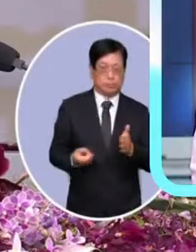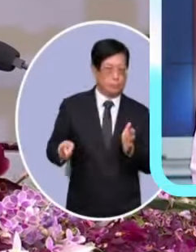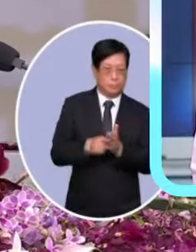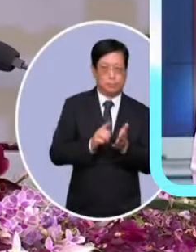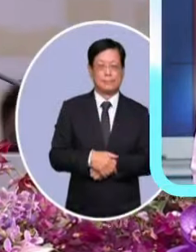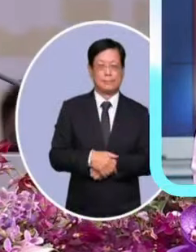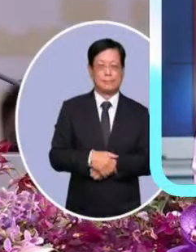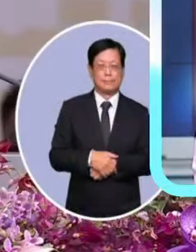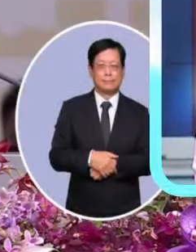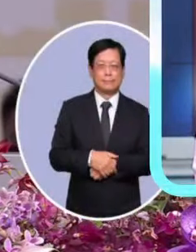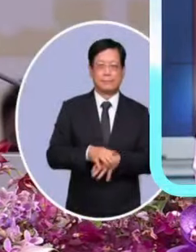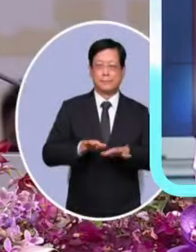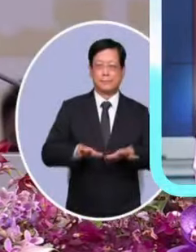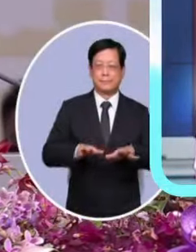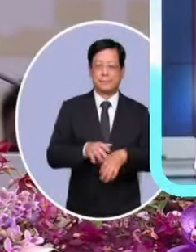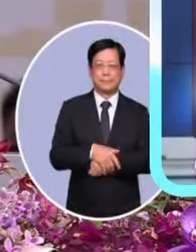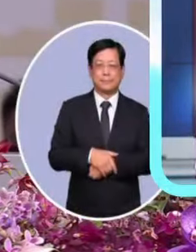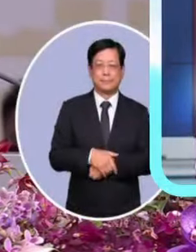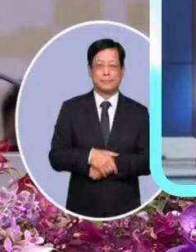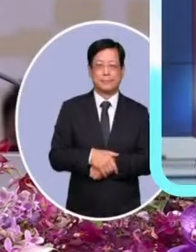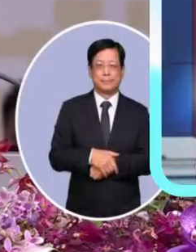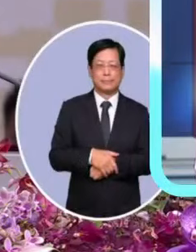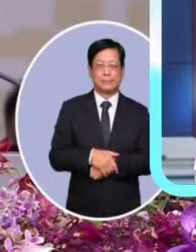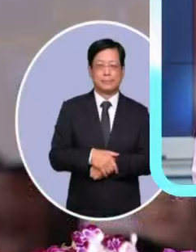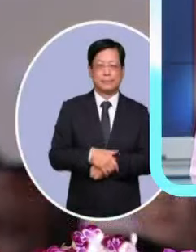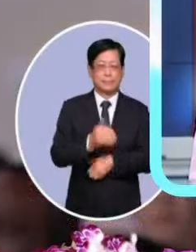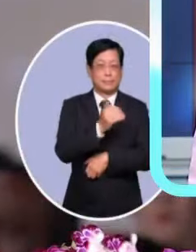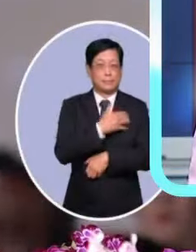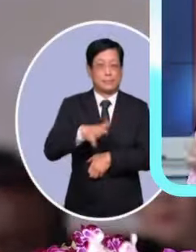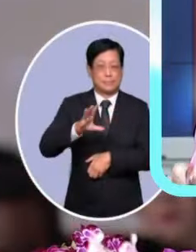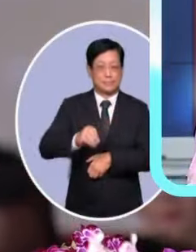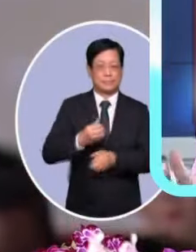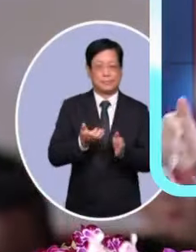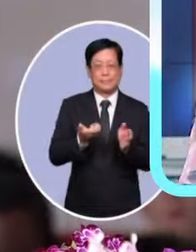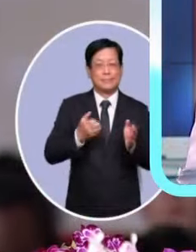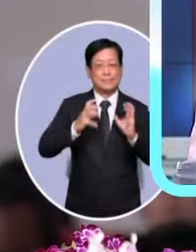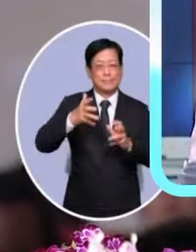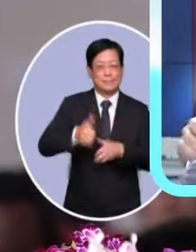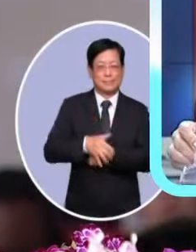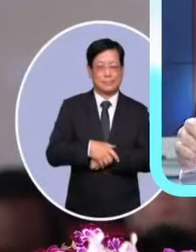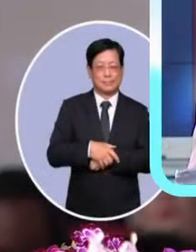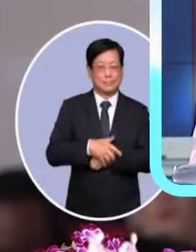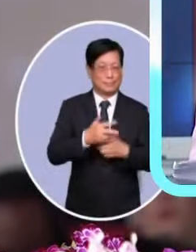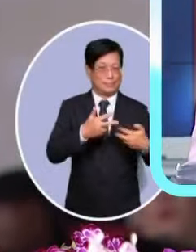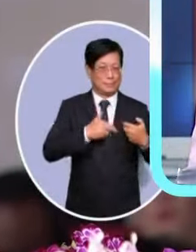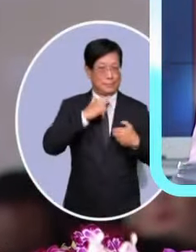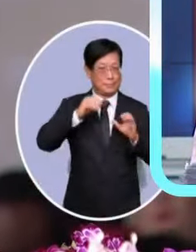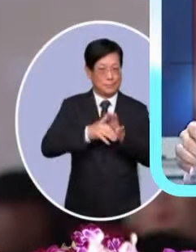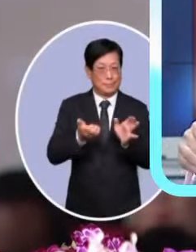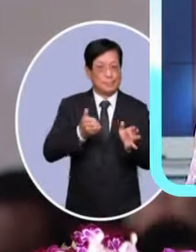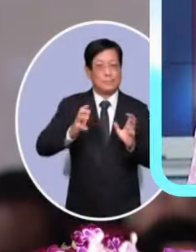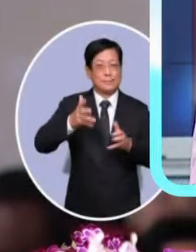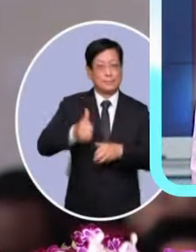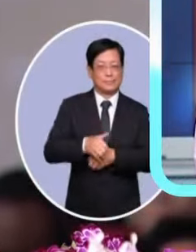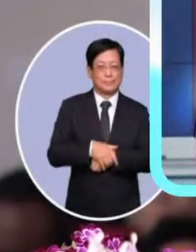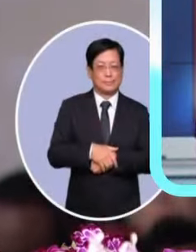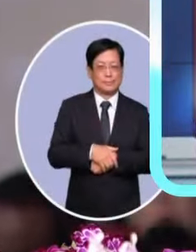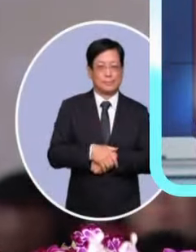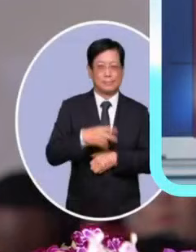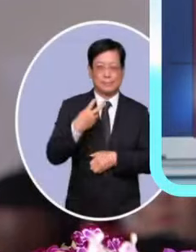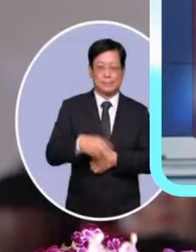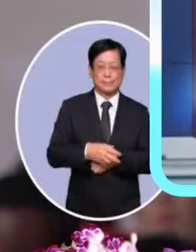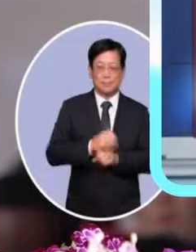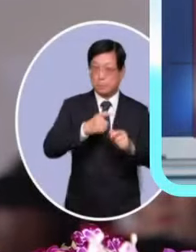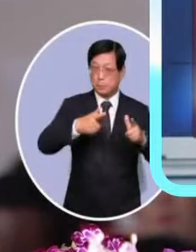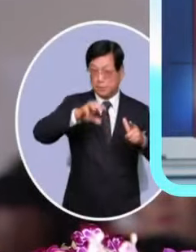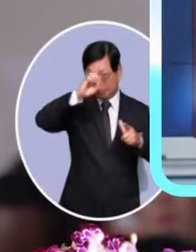了。因为事实上你要记得呢，马英九见习近平是4月，那习近平那个时候不是特别提出